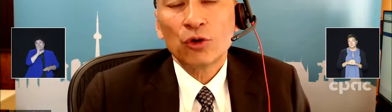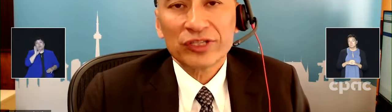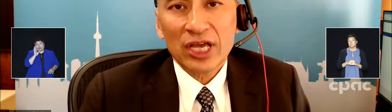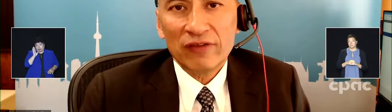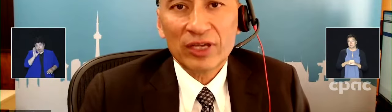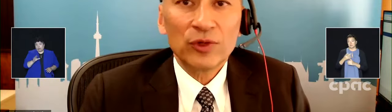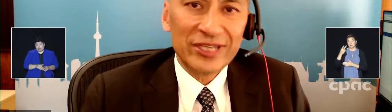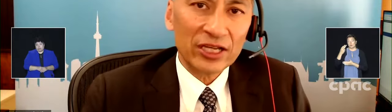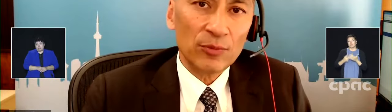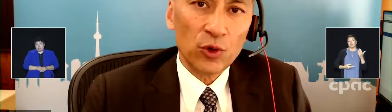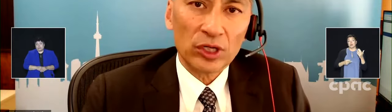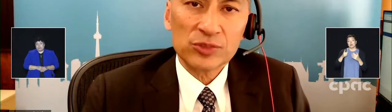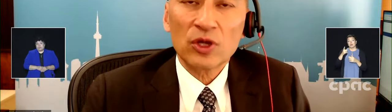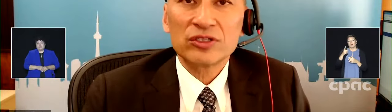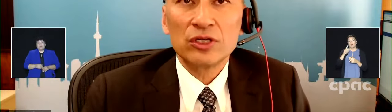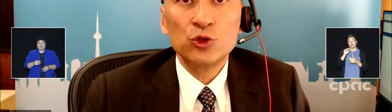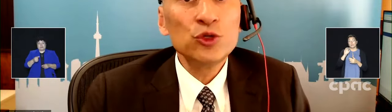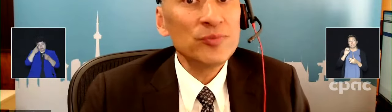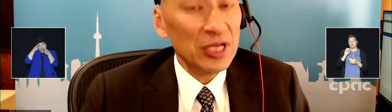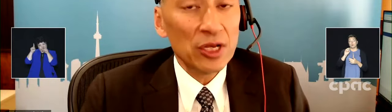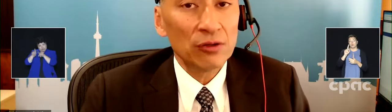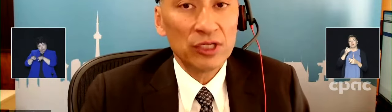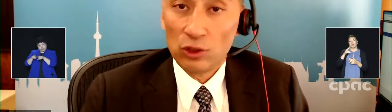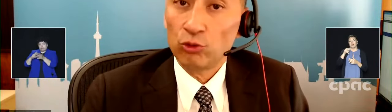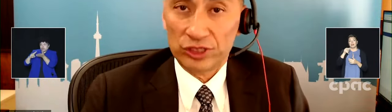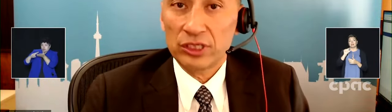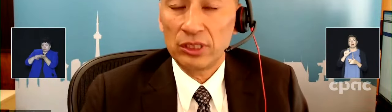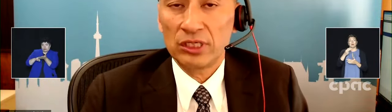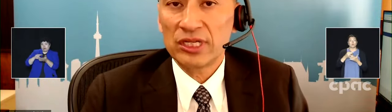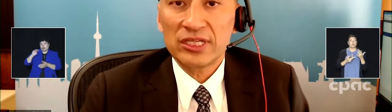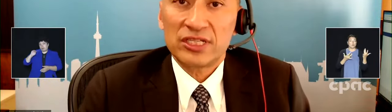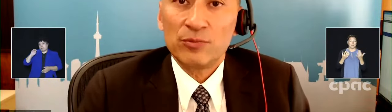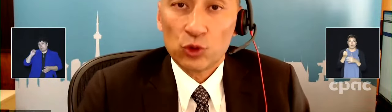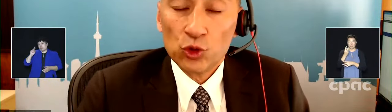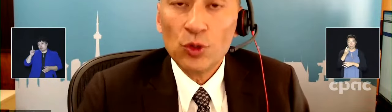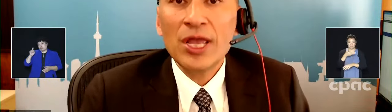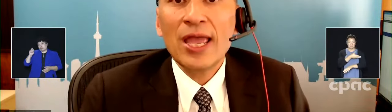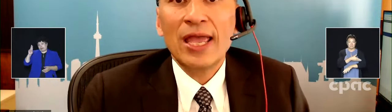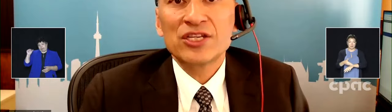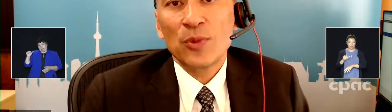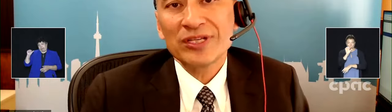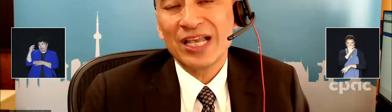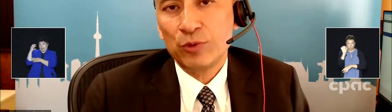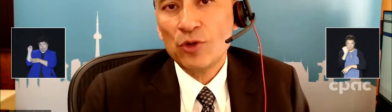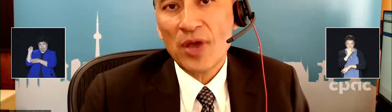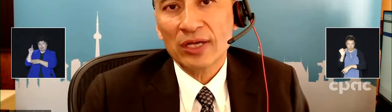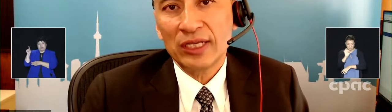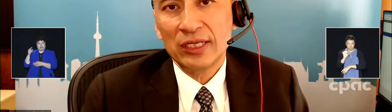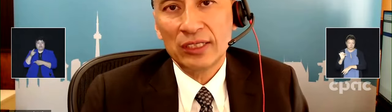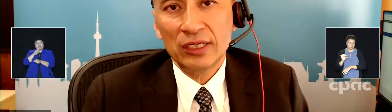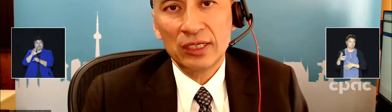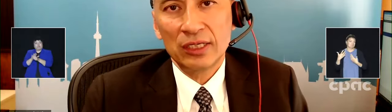avec Moderna pour, je pense, 12 millions de doses. Ça, c'est beaucoup. Et je pense, la plupart des